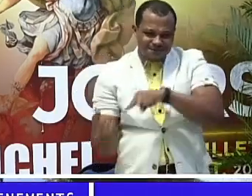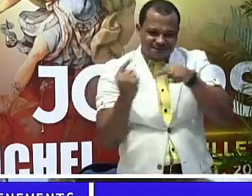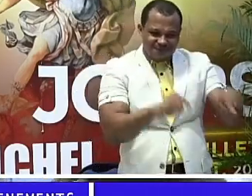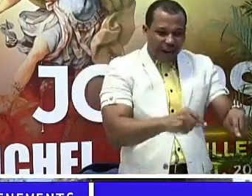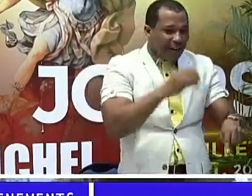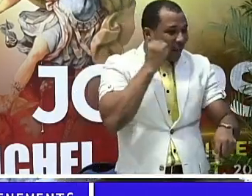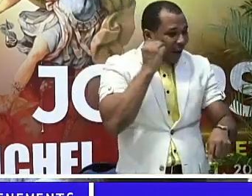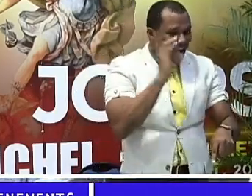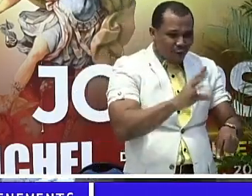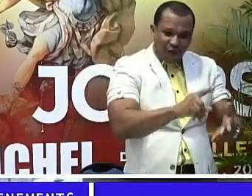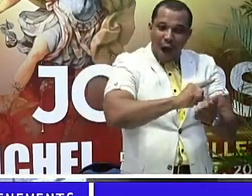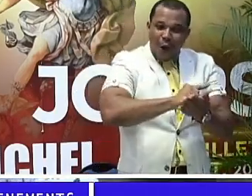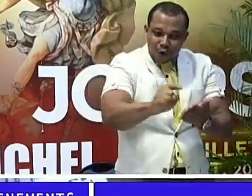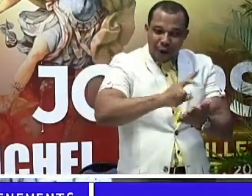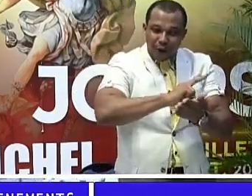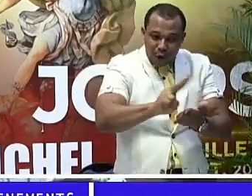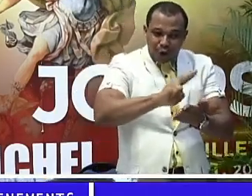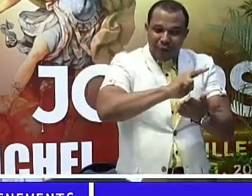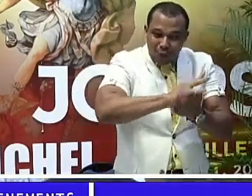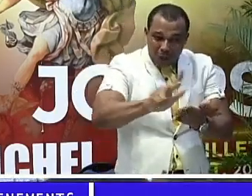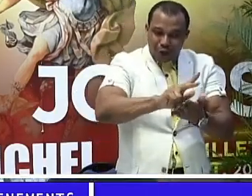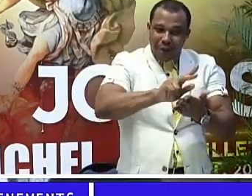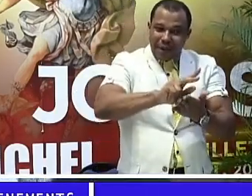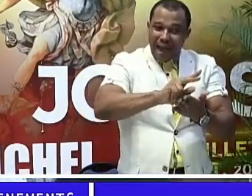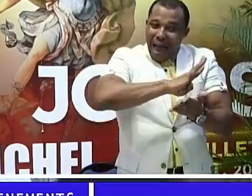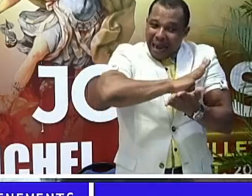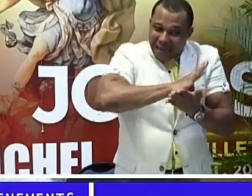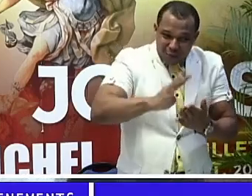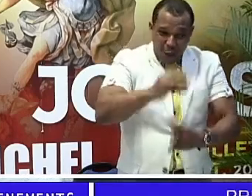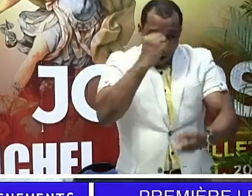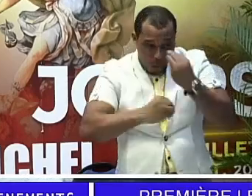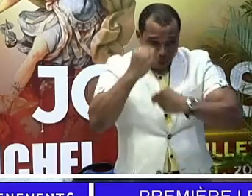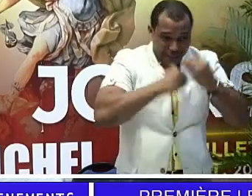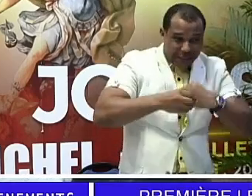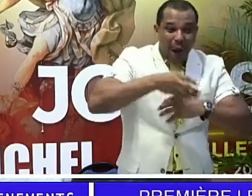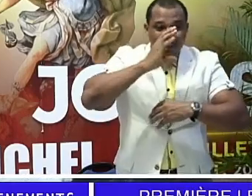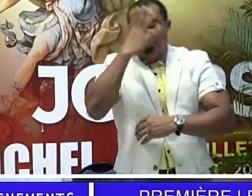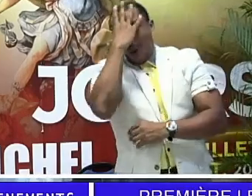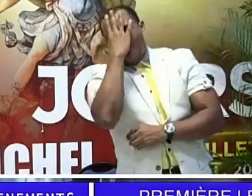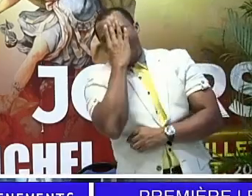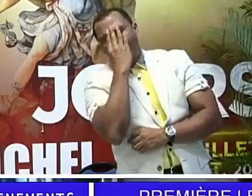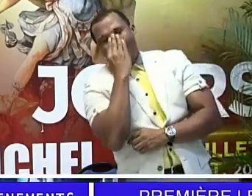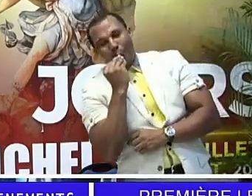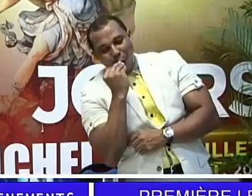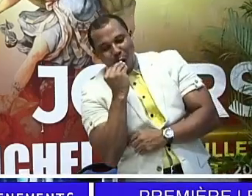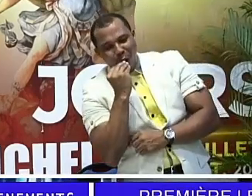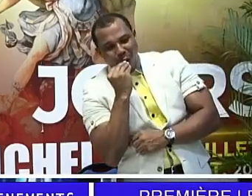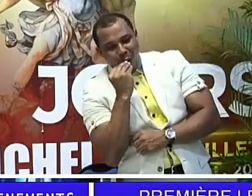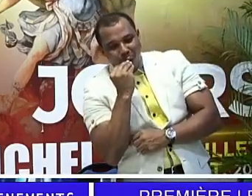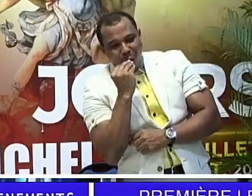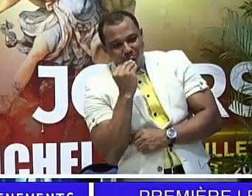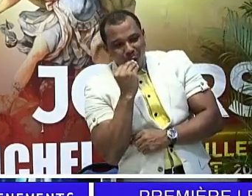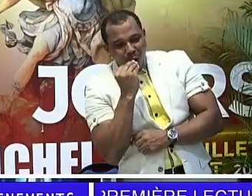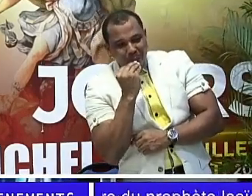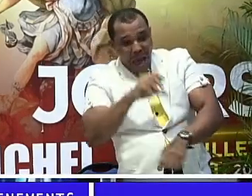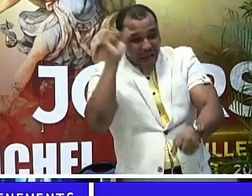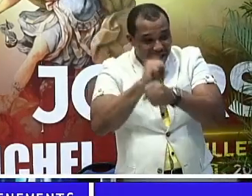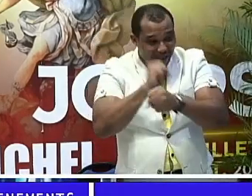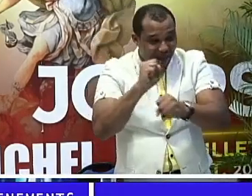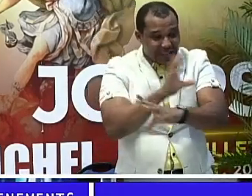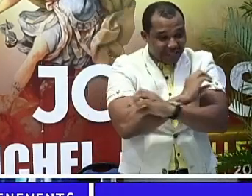semaine, deux semaines, trois semaines, quatre semaines, ou ap manje, bre dormi. Ou pa pleve ni nou li